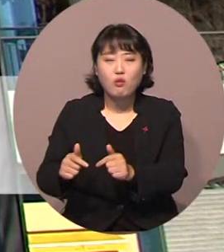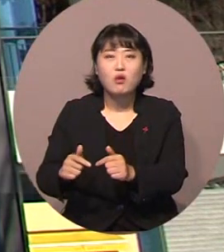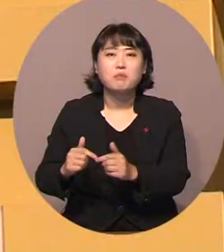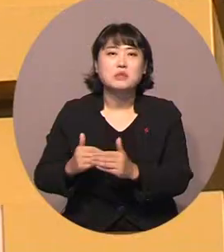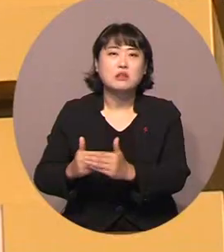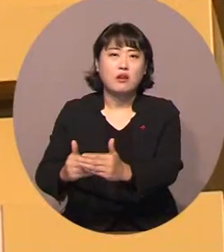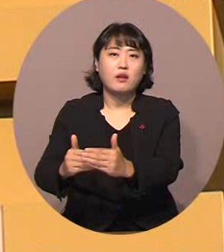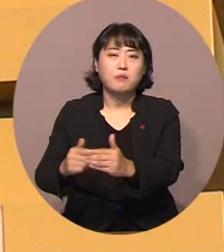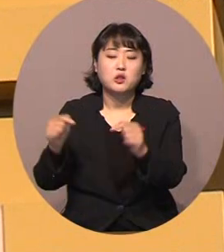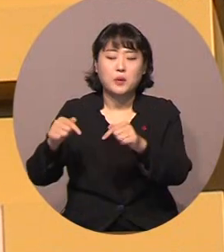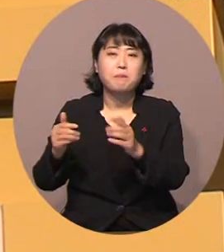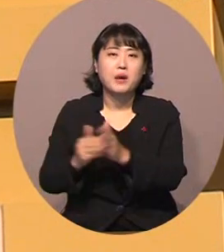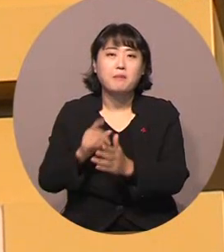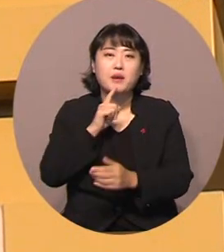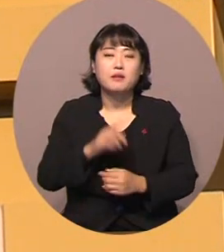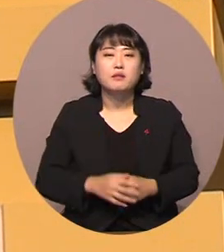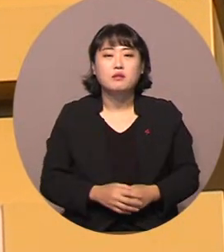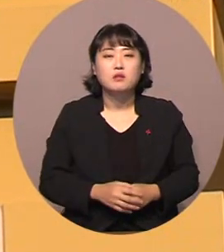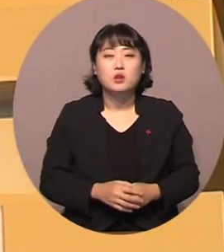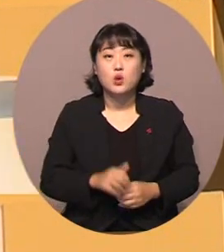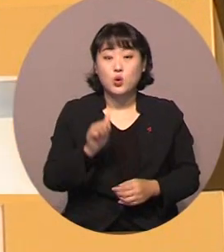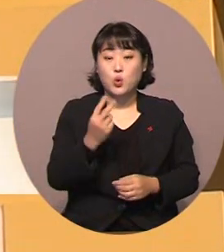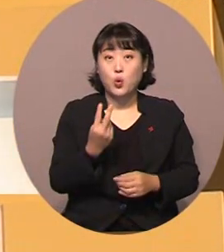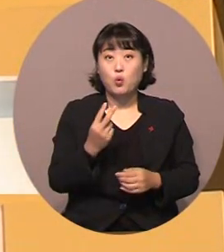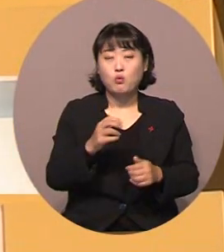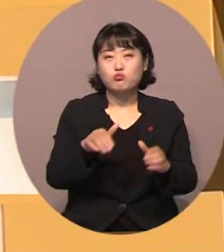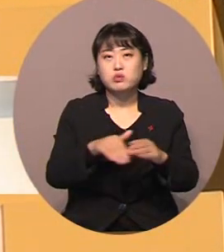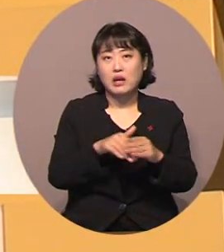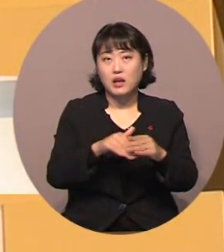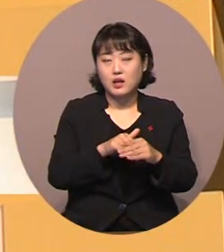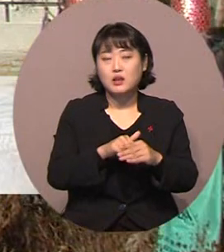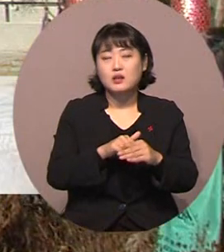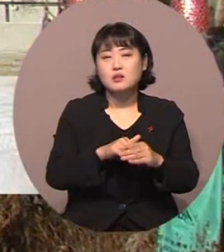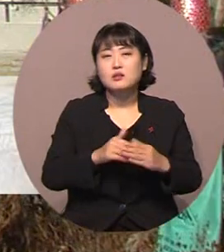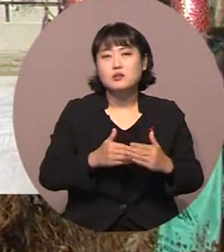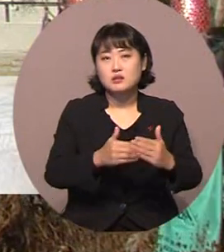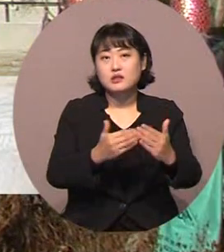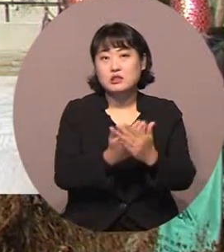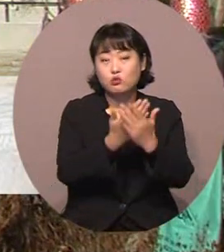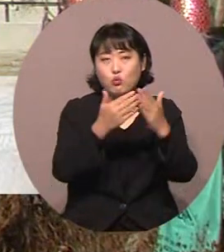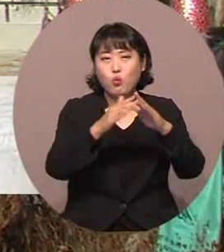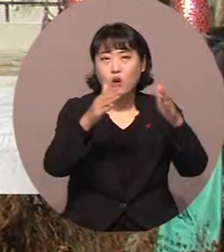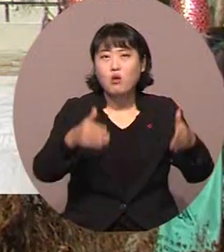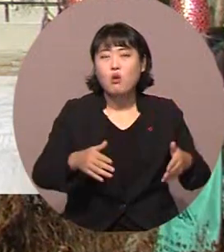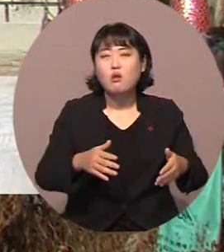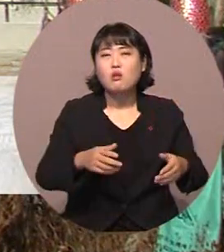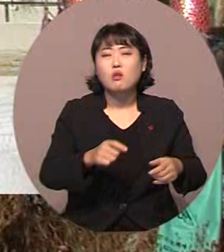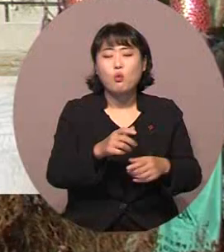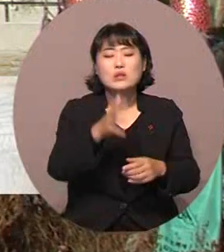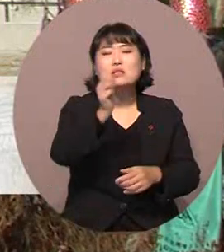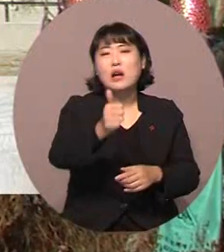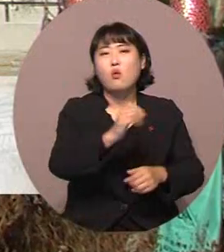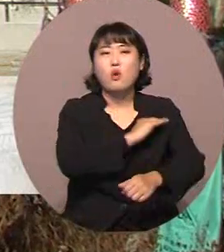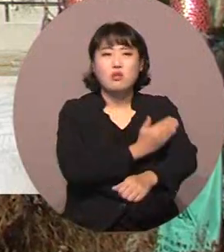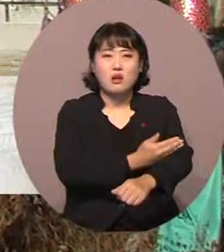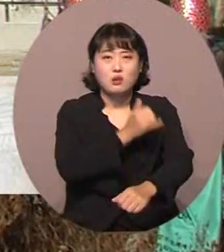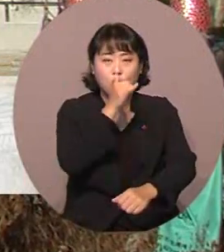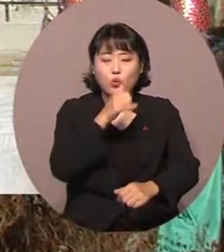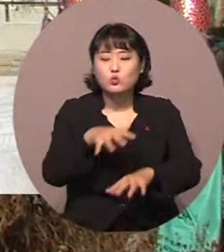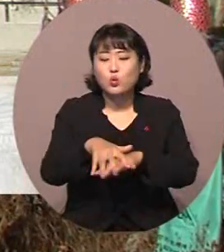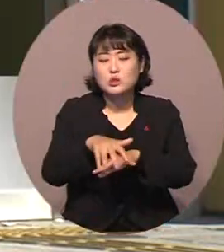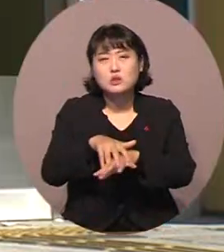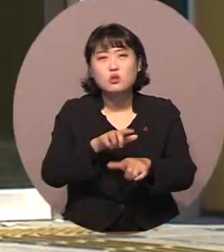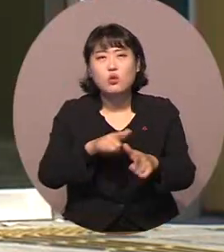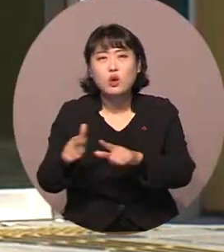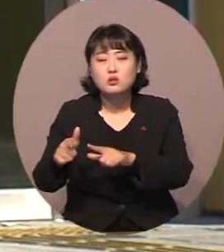밝습니다 이에 대해 효문화진흥원 측은 채용 절차는 원장이 정해져 있고 사무처장에게 필요한 조직 관리 등의